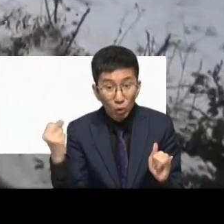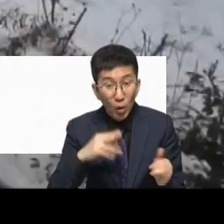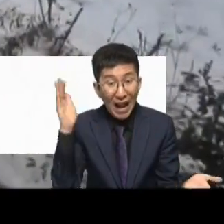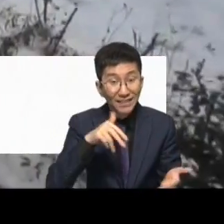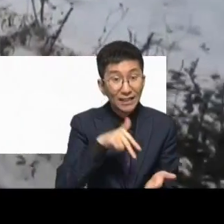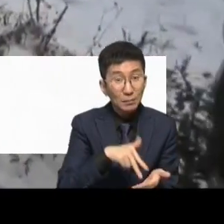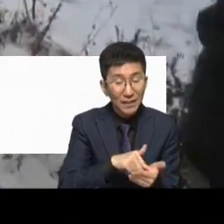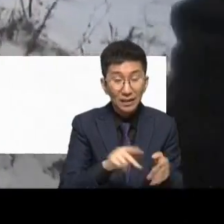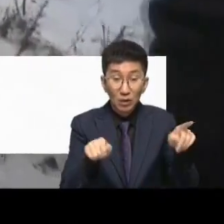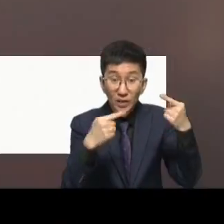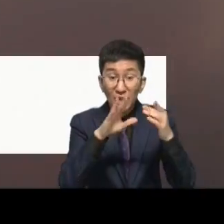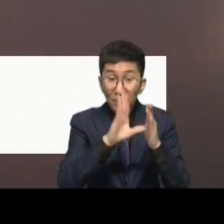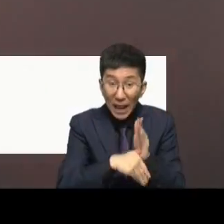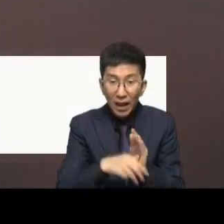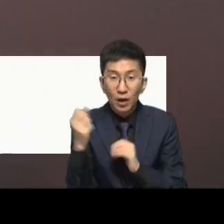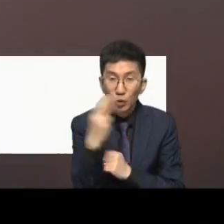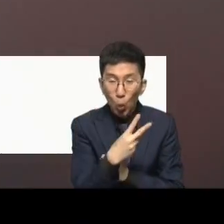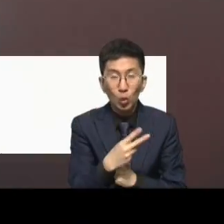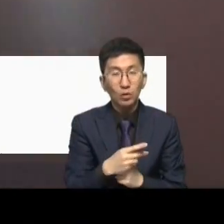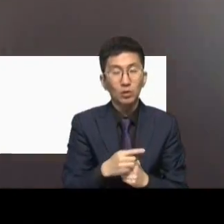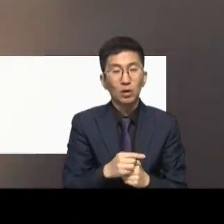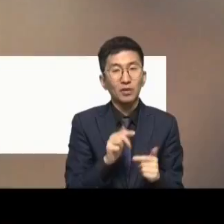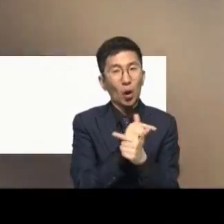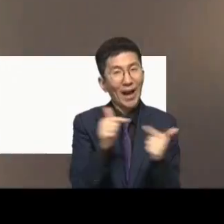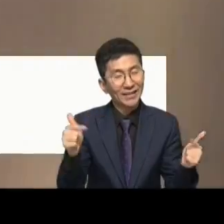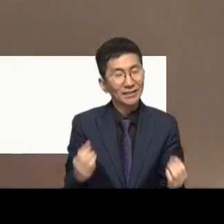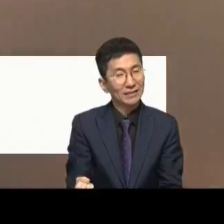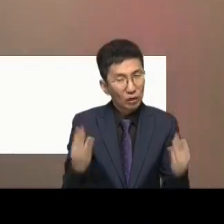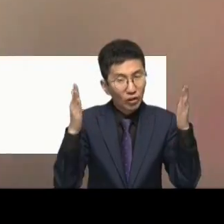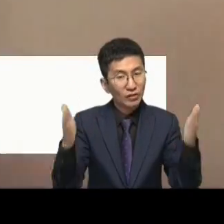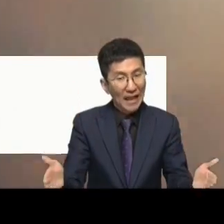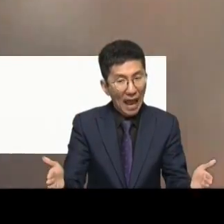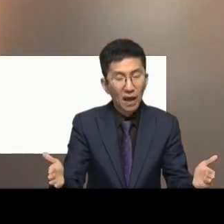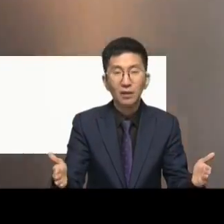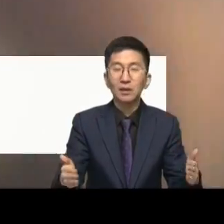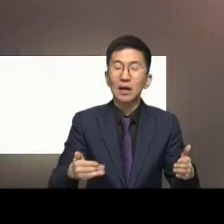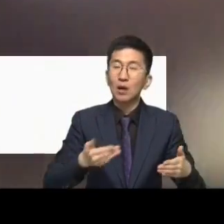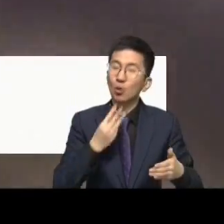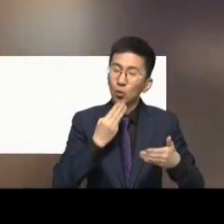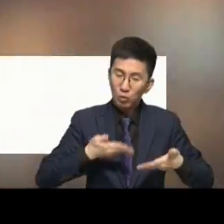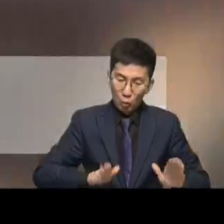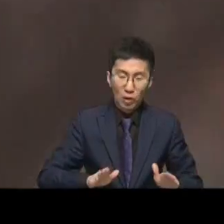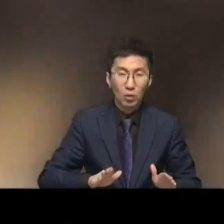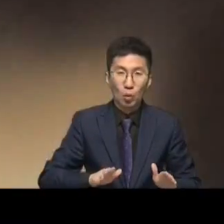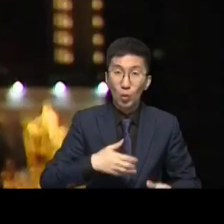새해 첫날인 위안당과 중국설인 춘제 연휴 기간 귀향 금지령을 내렸습니다.